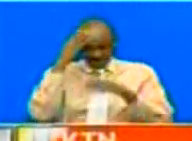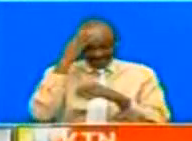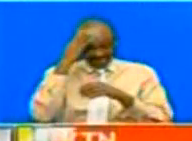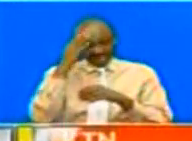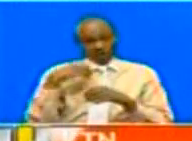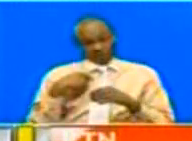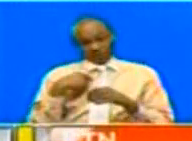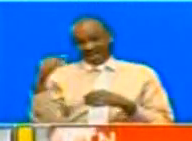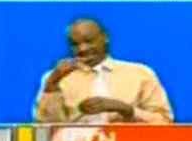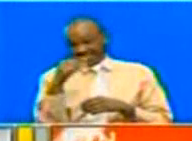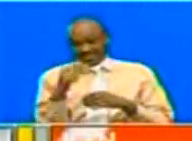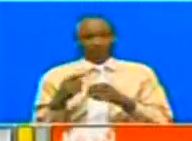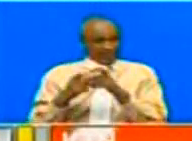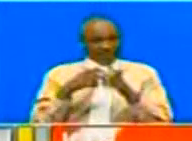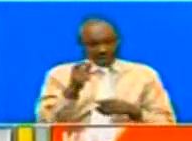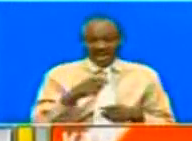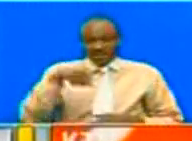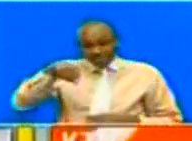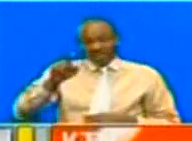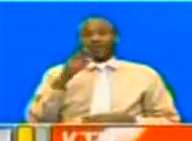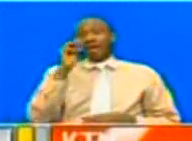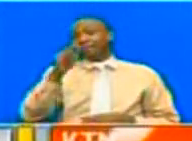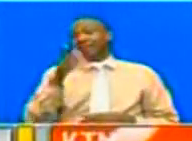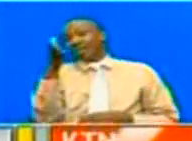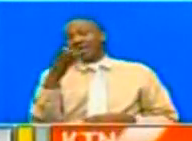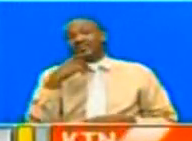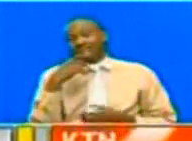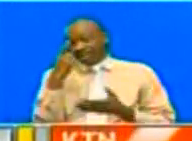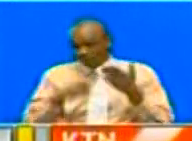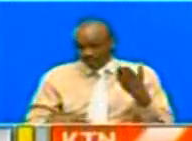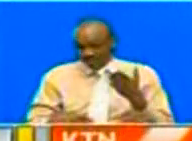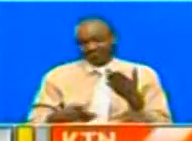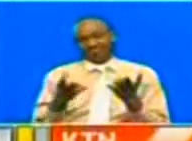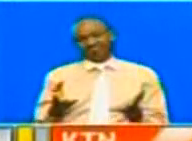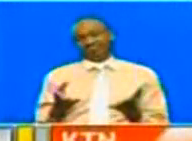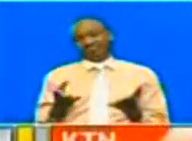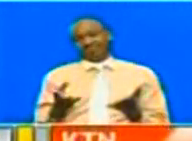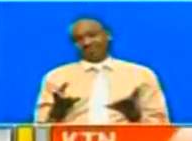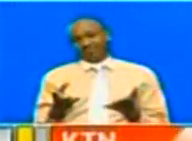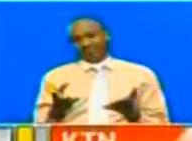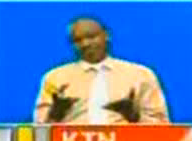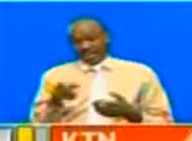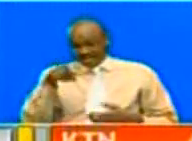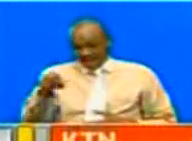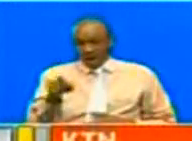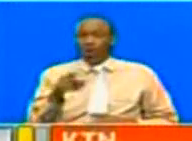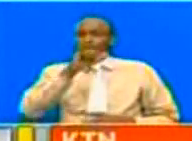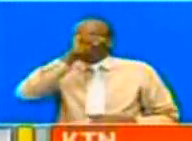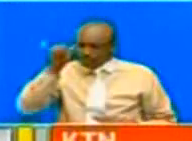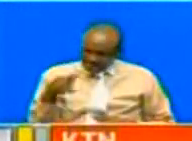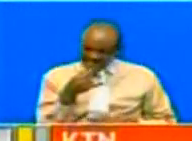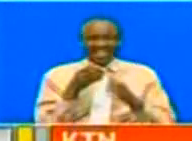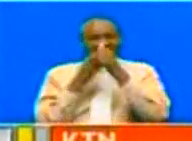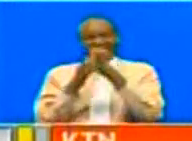Garissa imewafanya wengi kumhusisha na ugaidi. Leo zaidi ya wabunge 20 wa Jubilee